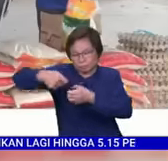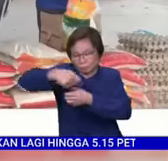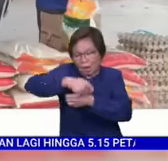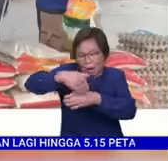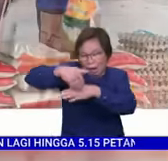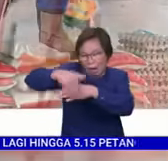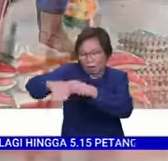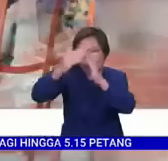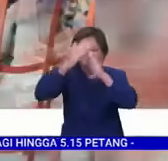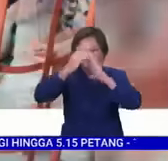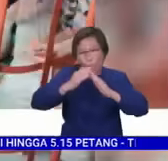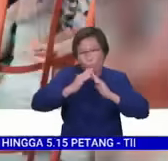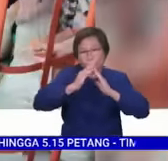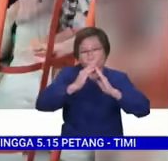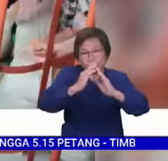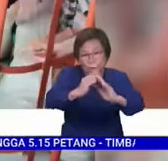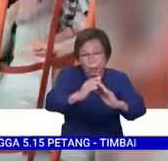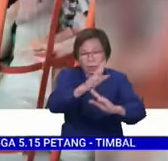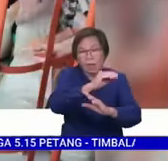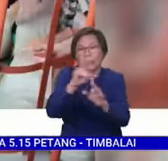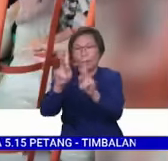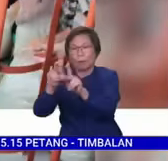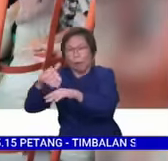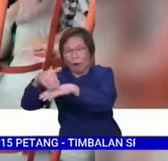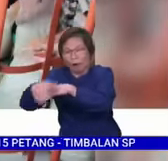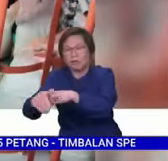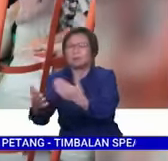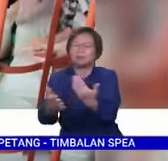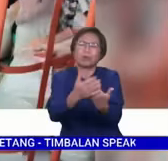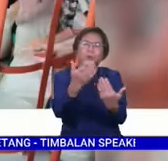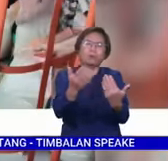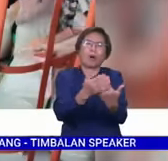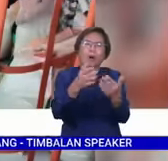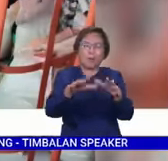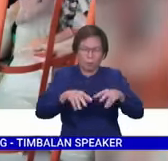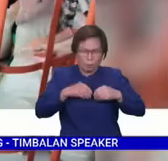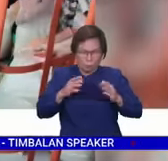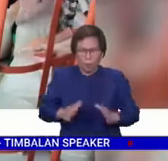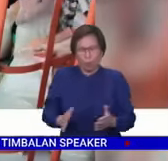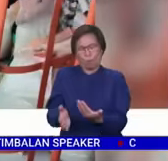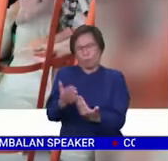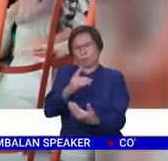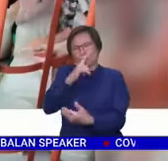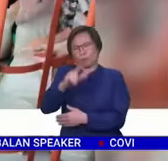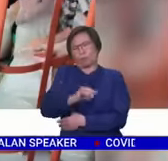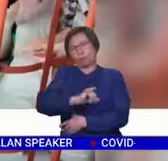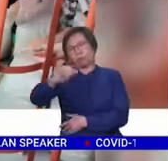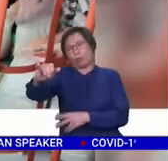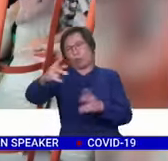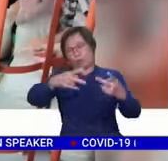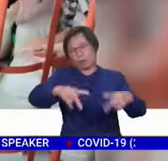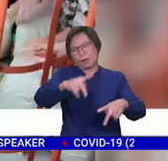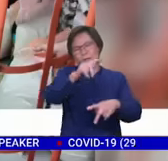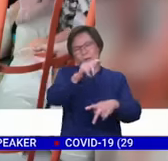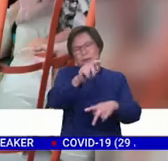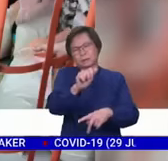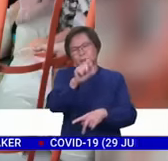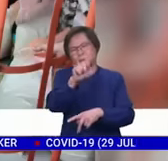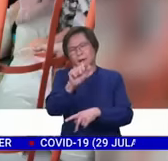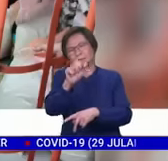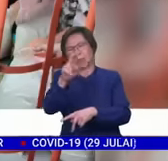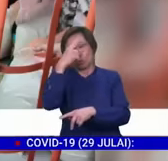panjang serta Kampung terbabit dan ini bagi memudahkan penerima yang memerlukan bantuan tanpa perlu pergi ke pekan tataw